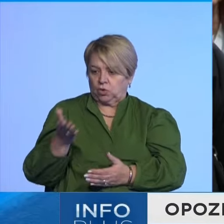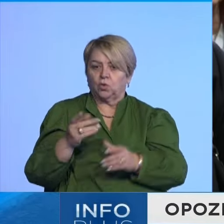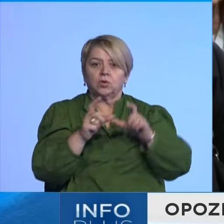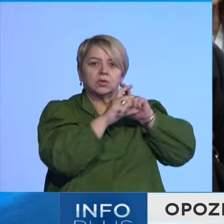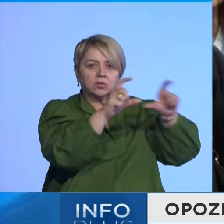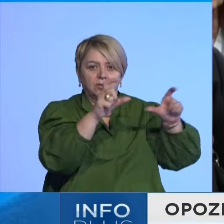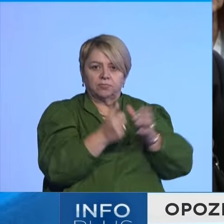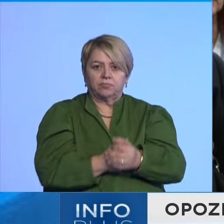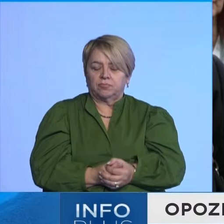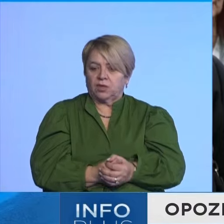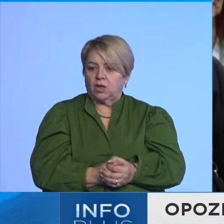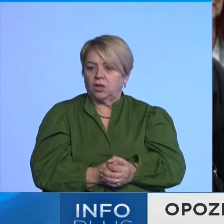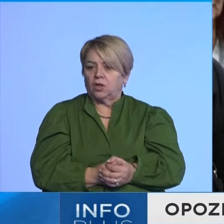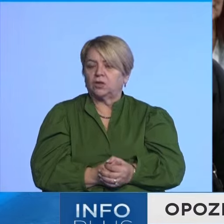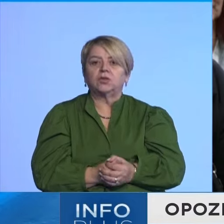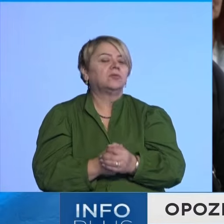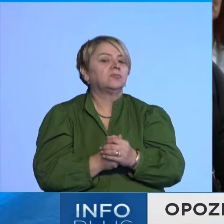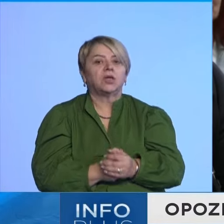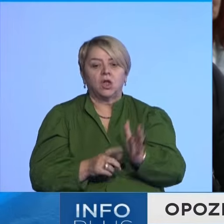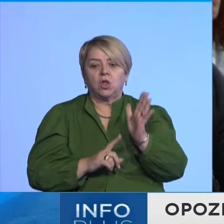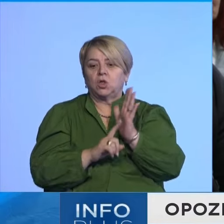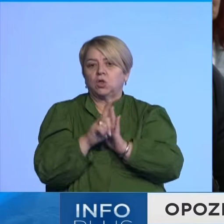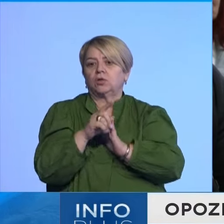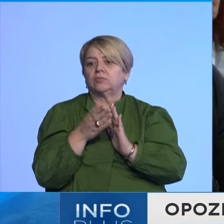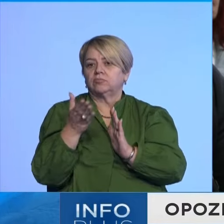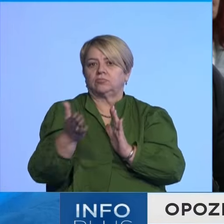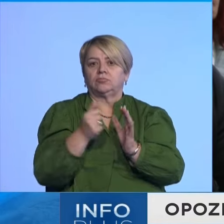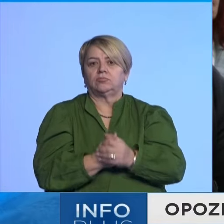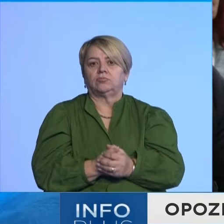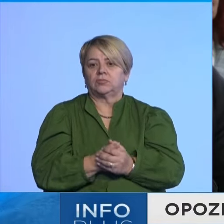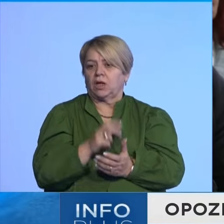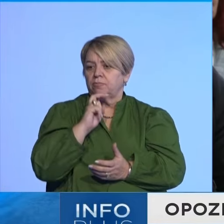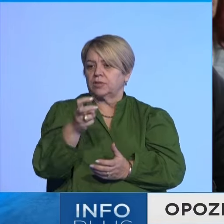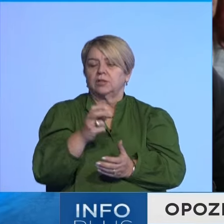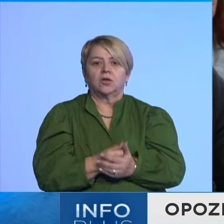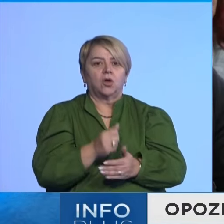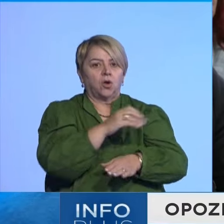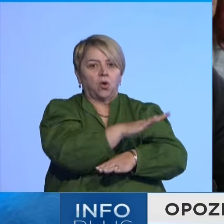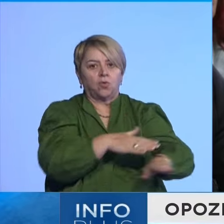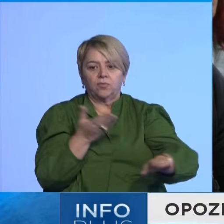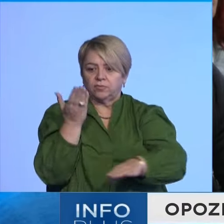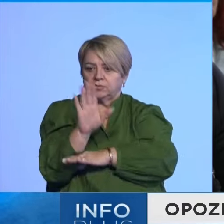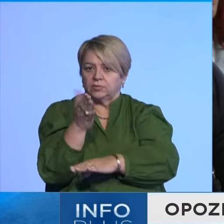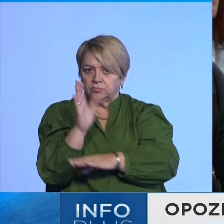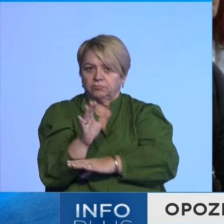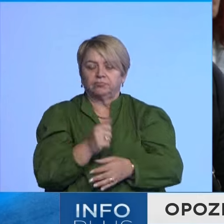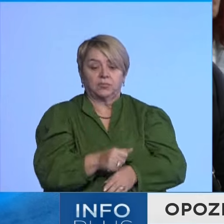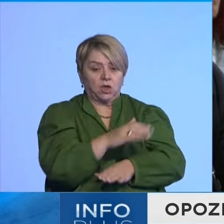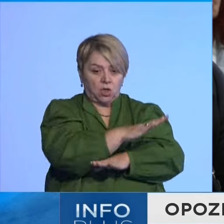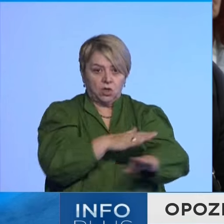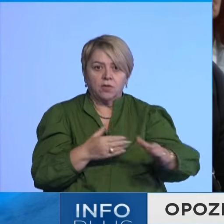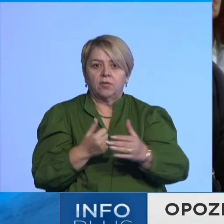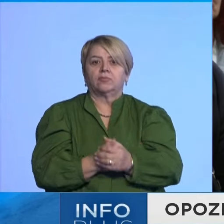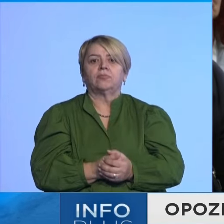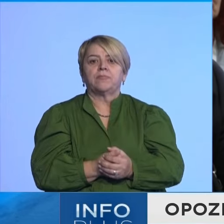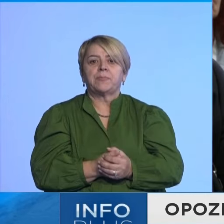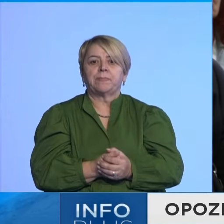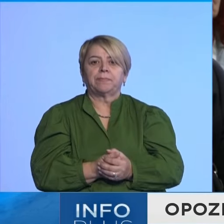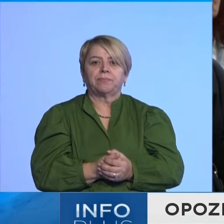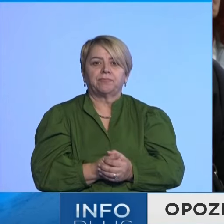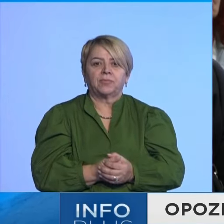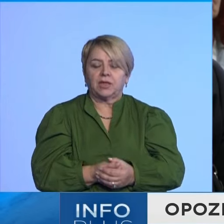i jap llogari deputetëve të Kuvendit Republikës Kosovës. Seancat parlamentare